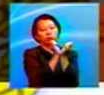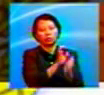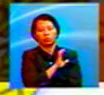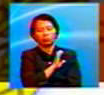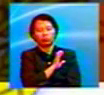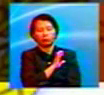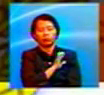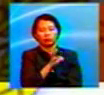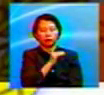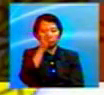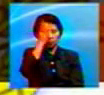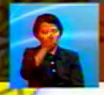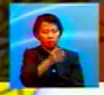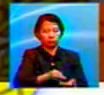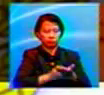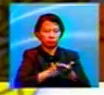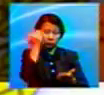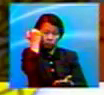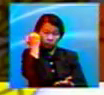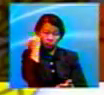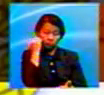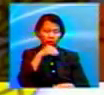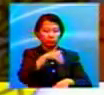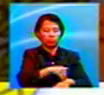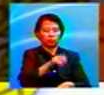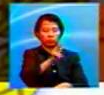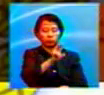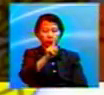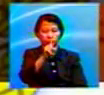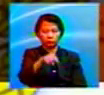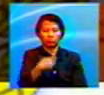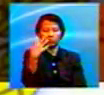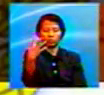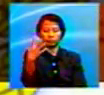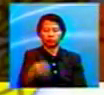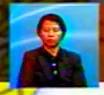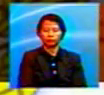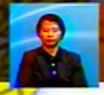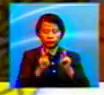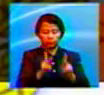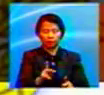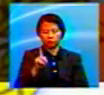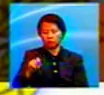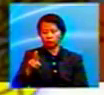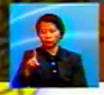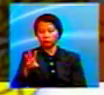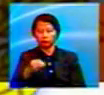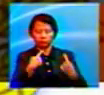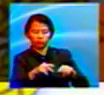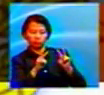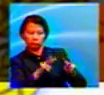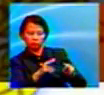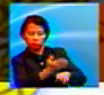polis Texas dan dijangka dibicarakan di mahkamah pada 21 April. Pihak TUDM kini sedang